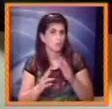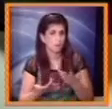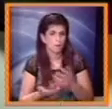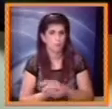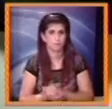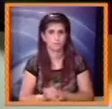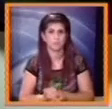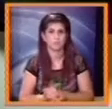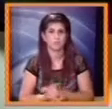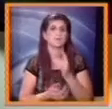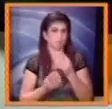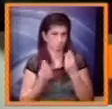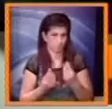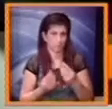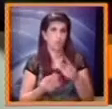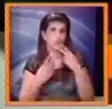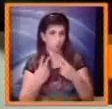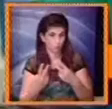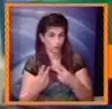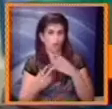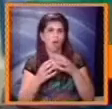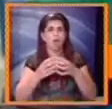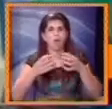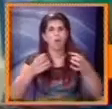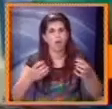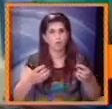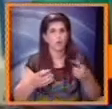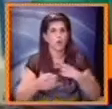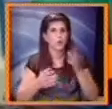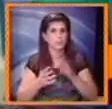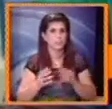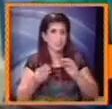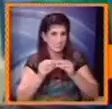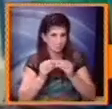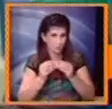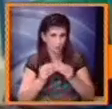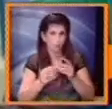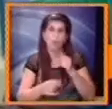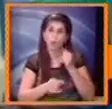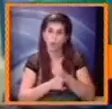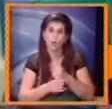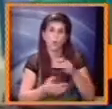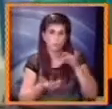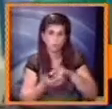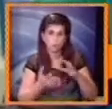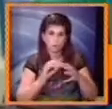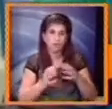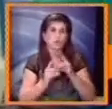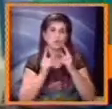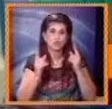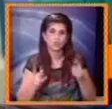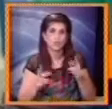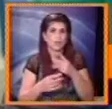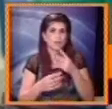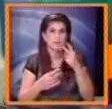בתגובה, קודם כל הם מוסרים תגובה ארוכה מאוד ומנומקת. אנחנו היינו חייבים לתמצת אותה על הפעילות שנעשית בכפר לאורך כל השנה. אי